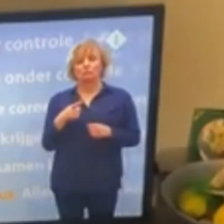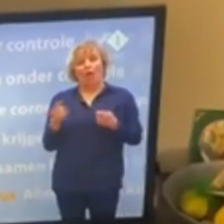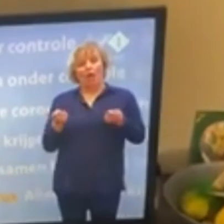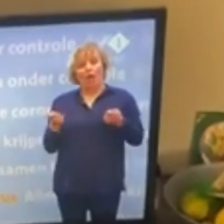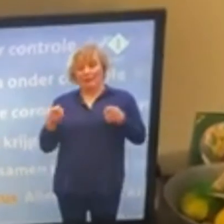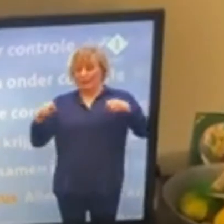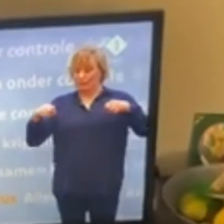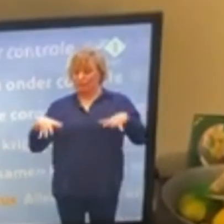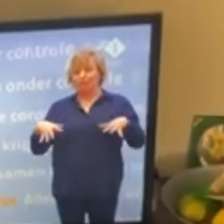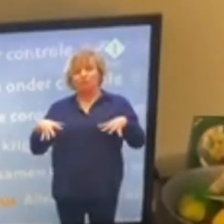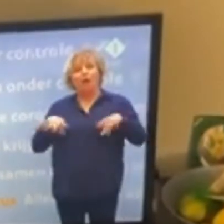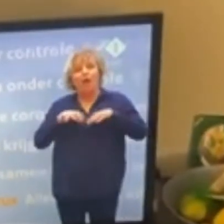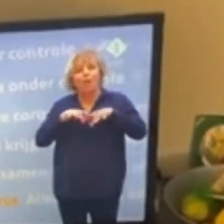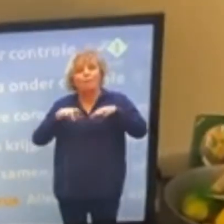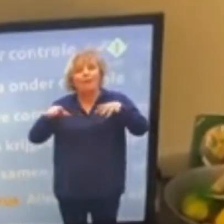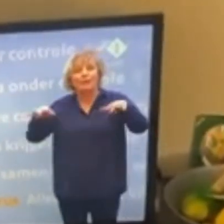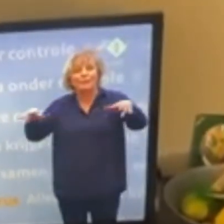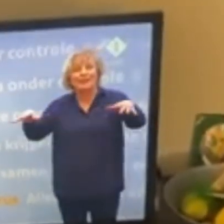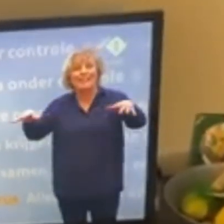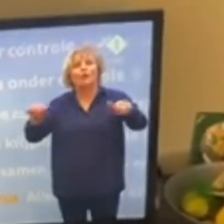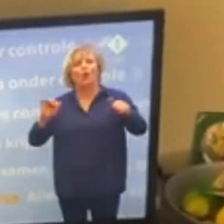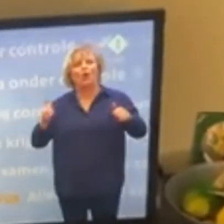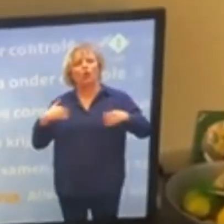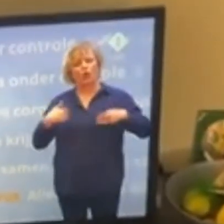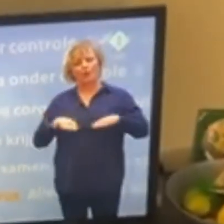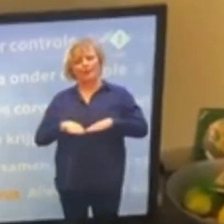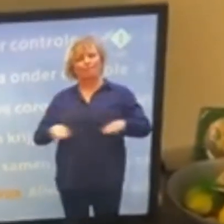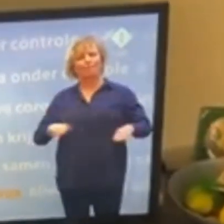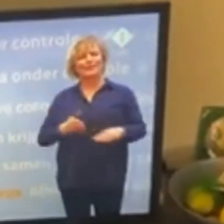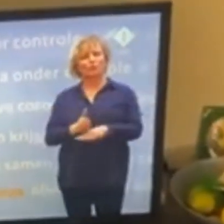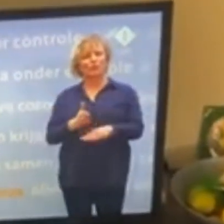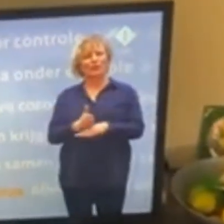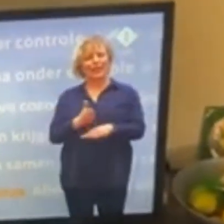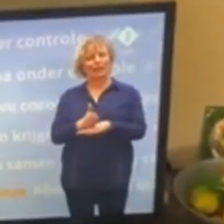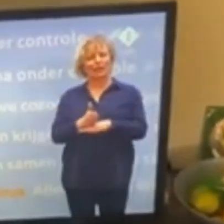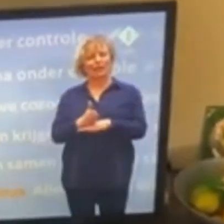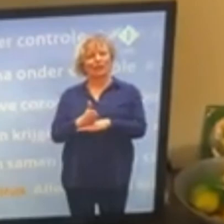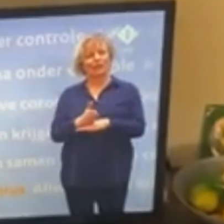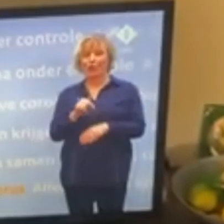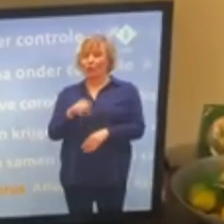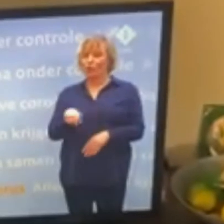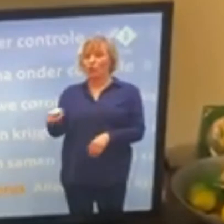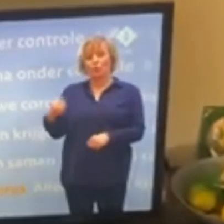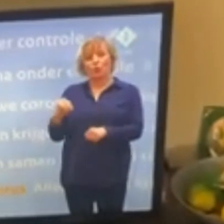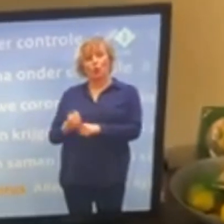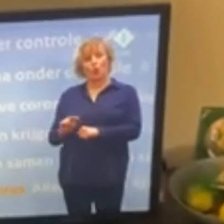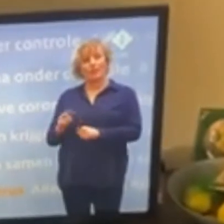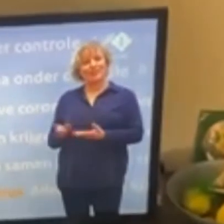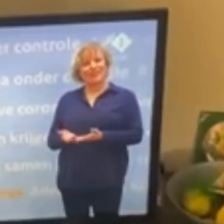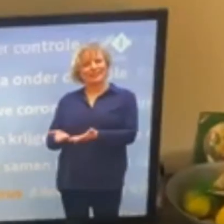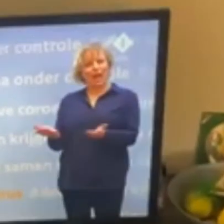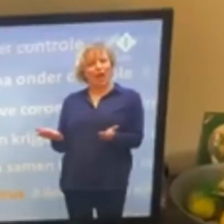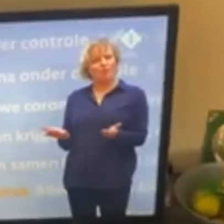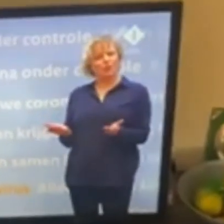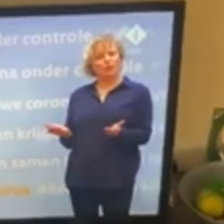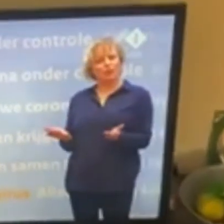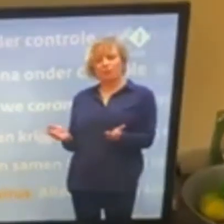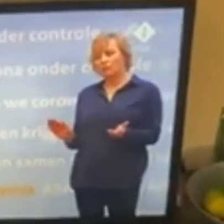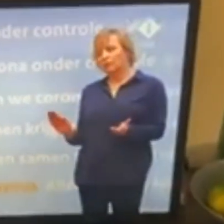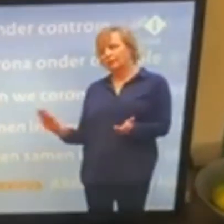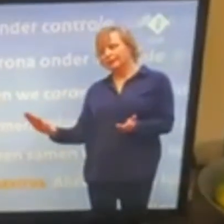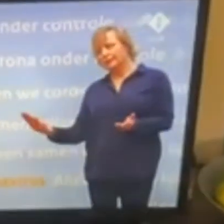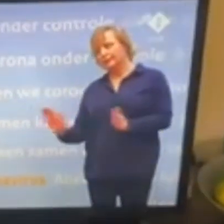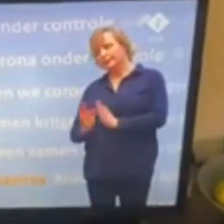de pandemie, dan treden wij missionair op. Waarom gaat u dan nu met de pet in de hand naar de Tweede Kamer om deze o zo